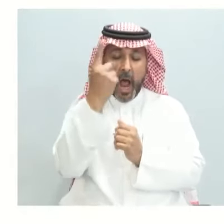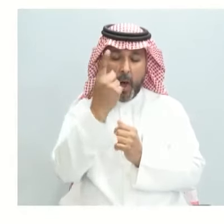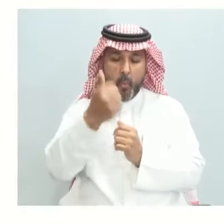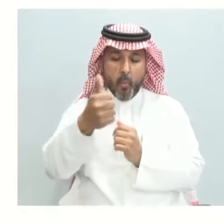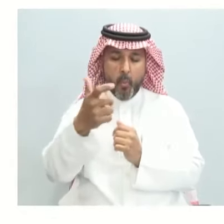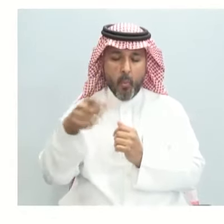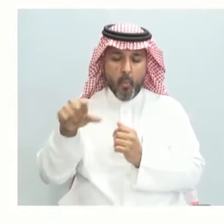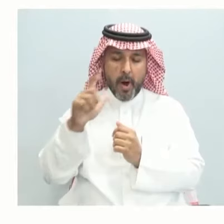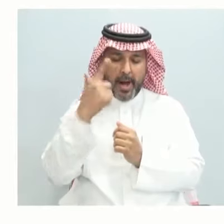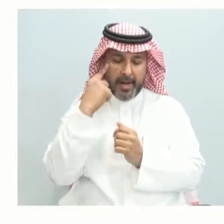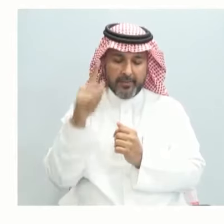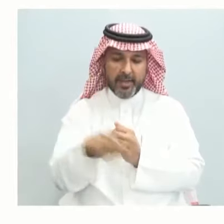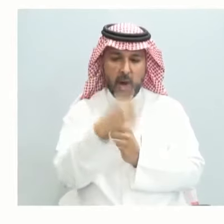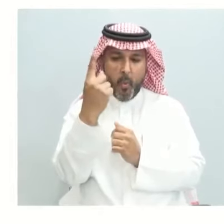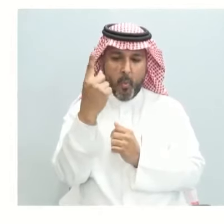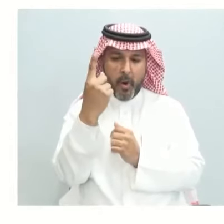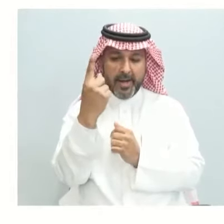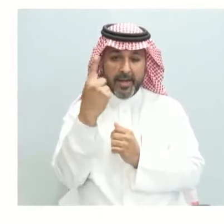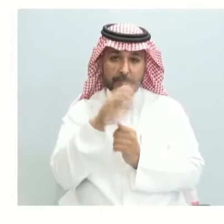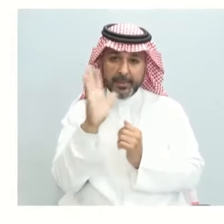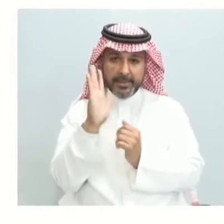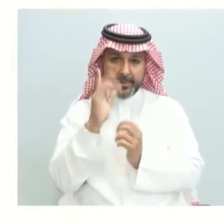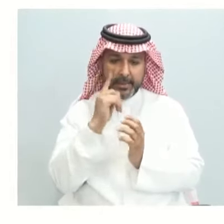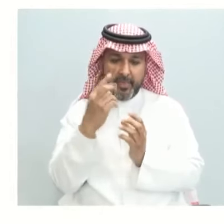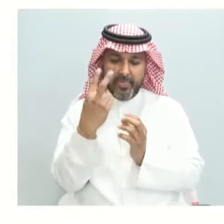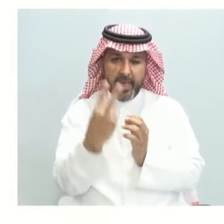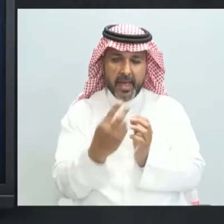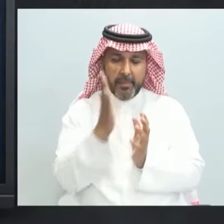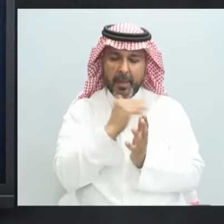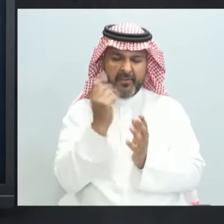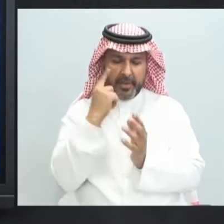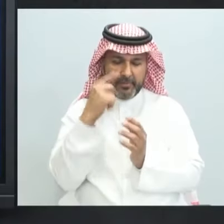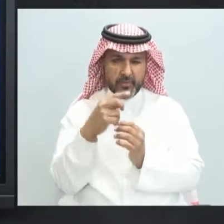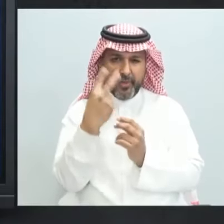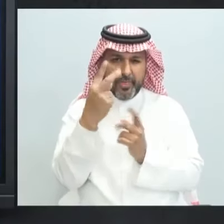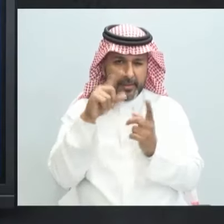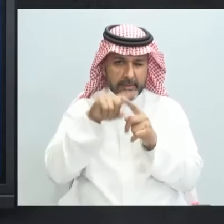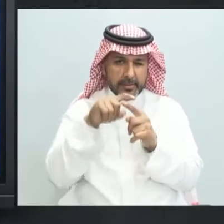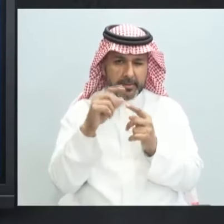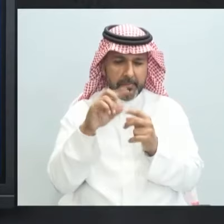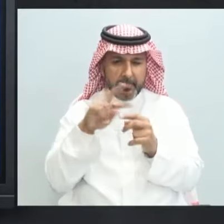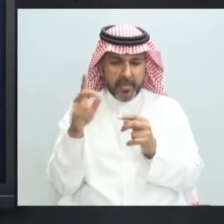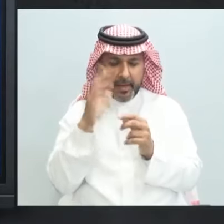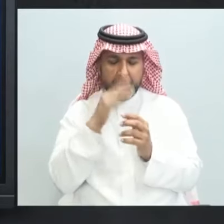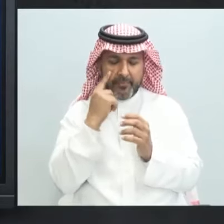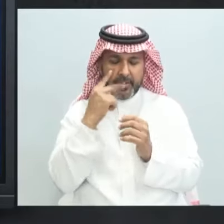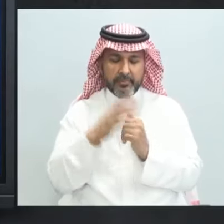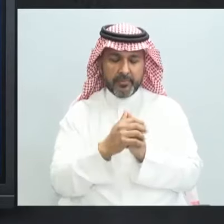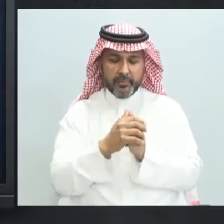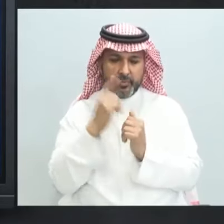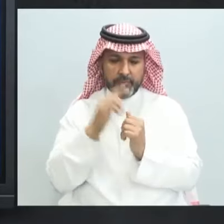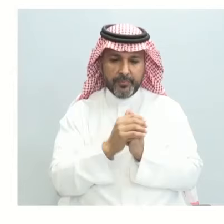القسمه على اثنان الناتج يساوي 60 نسكمل عمليه القسمه الان نتوقف عن التحليل حتى نصل الى الرقم